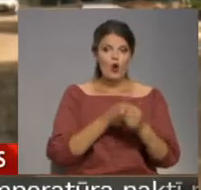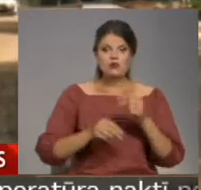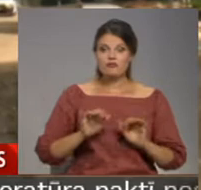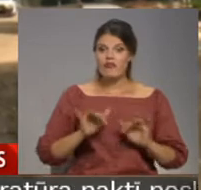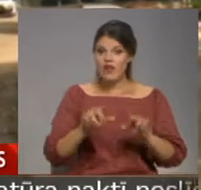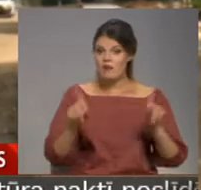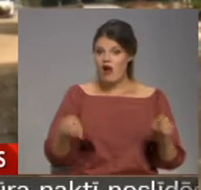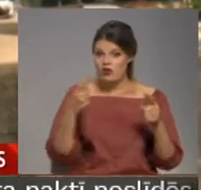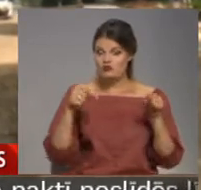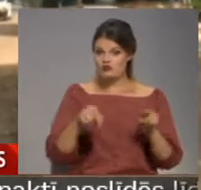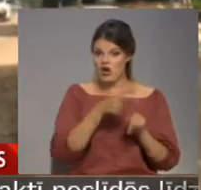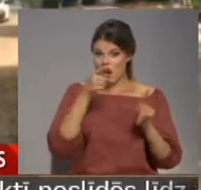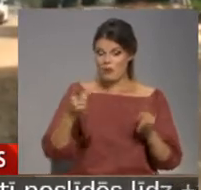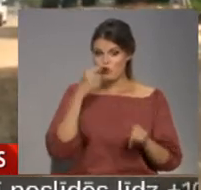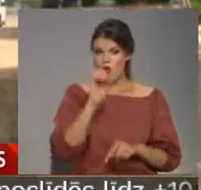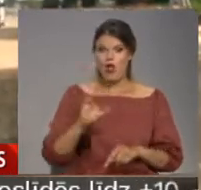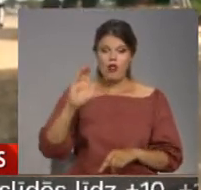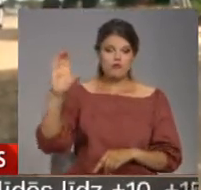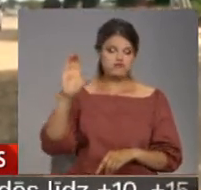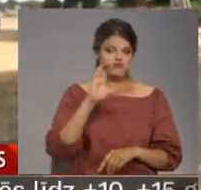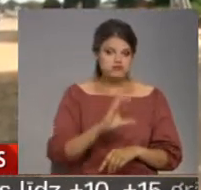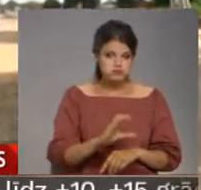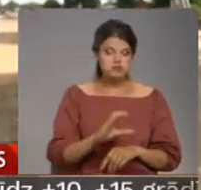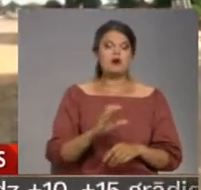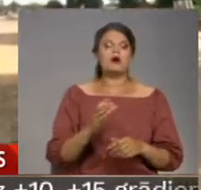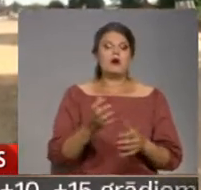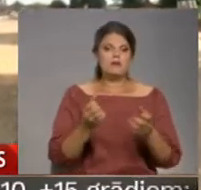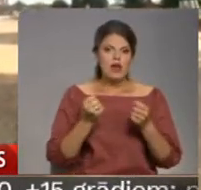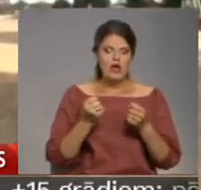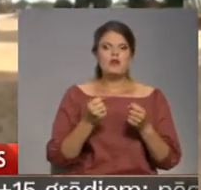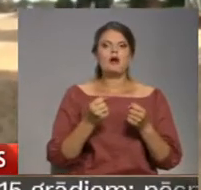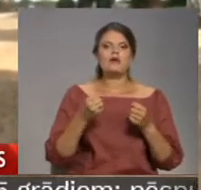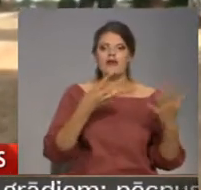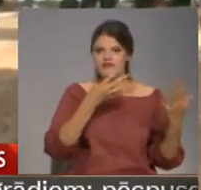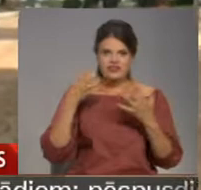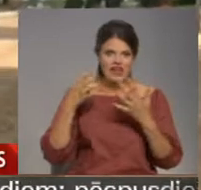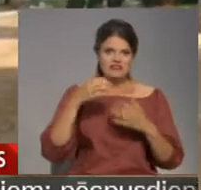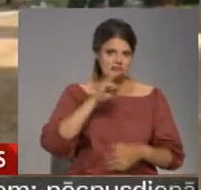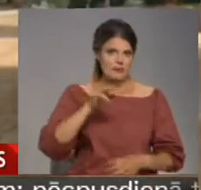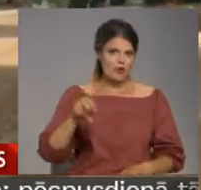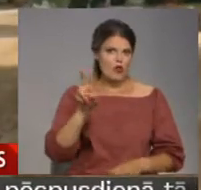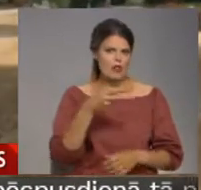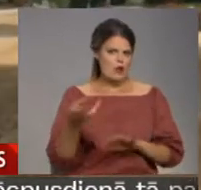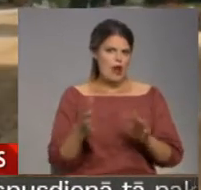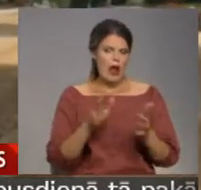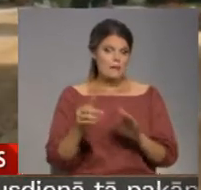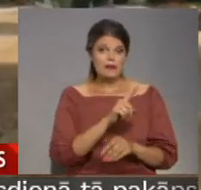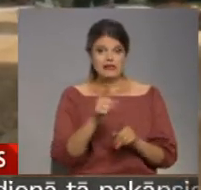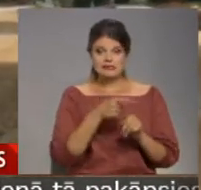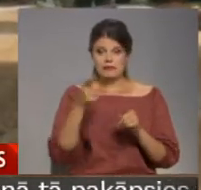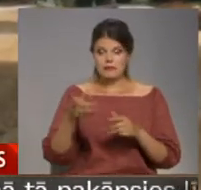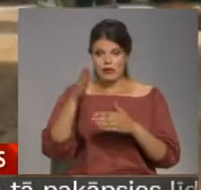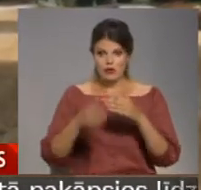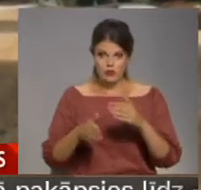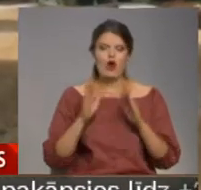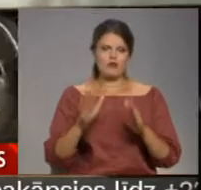Uzņēmējdarbības attīstībai šajā periodā no Eiropas Savienības fondiem bija pieejama vairāk nekā 900 miljoni eiro, kur līdz perioda beigām arī